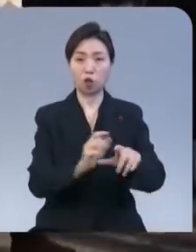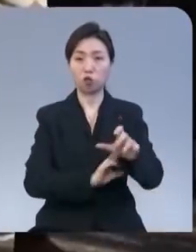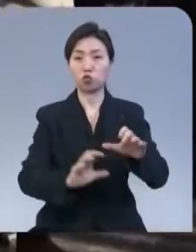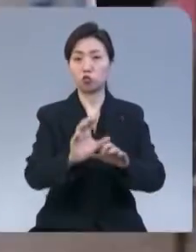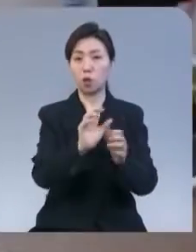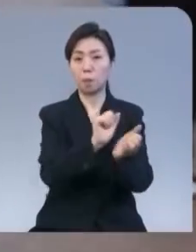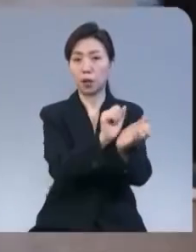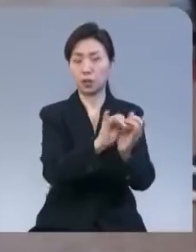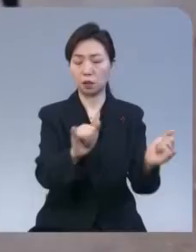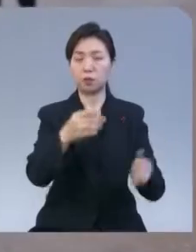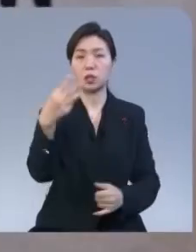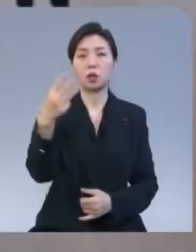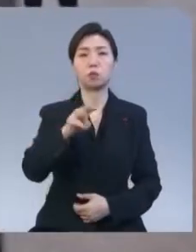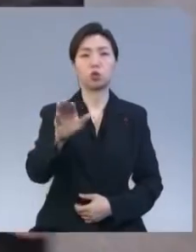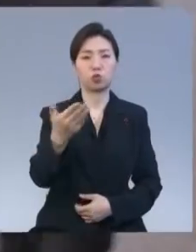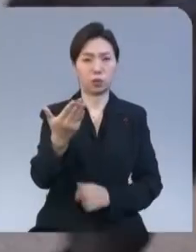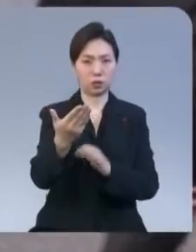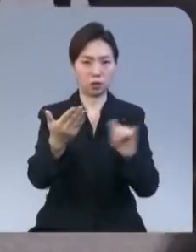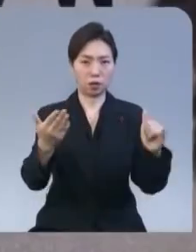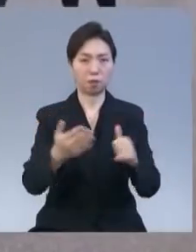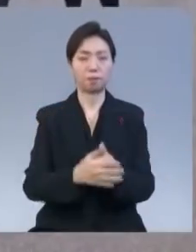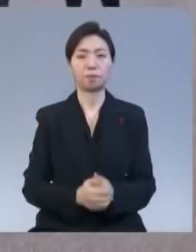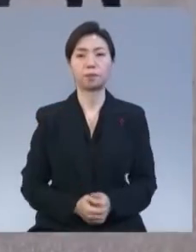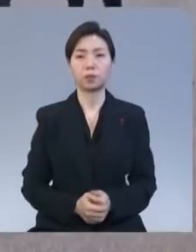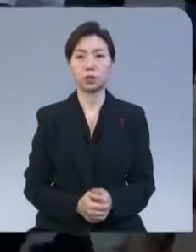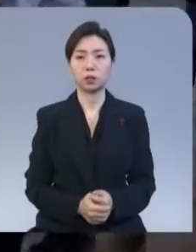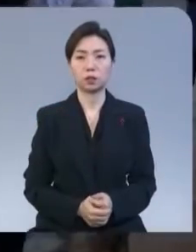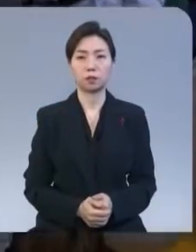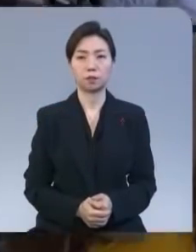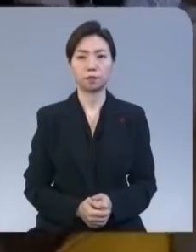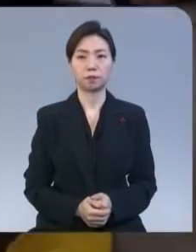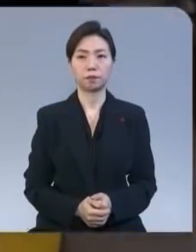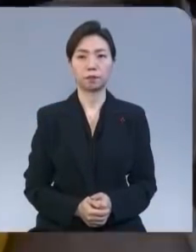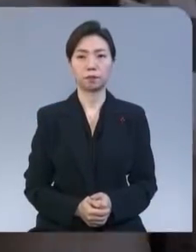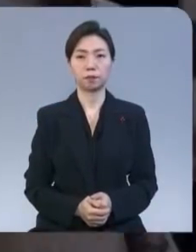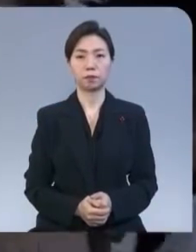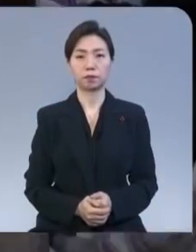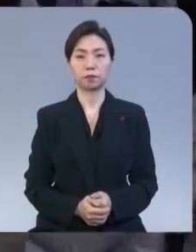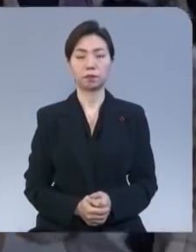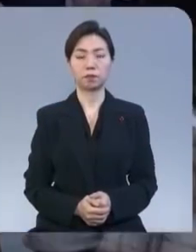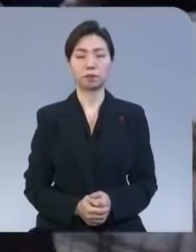3,900명을 넘었다고 이스라엘 보건부는 밝혔습니다. 두바이에서 KBS 뉴스 우수경입니다.